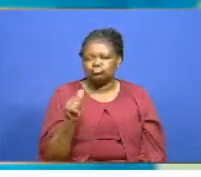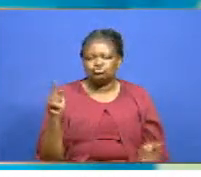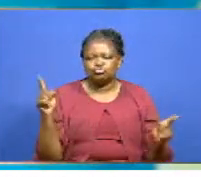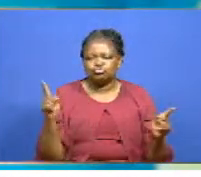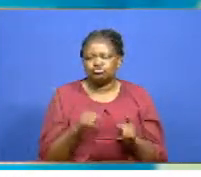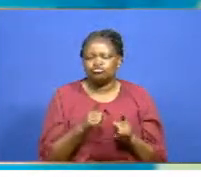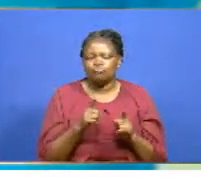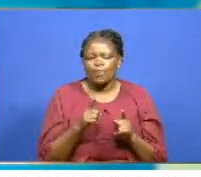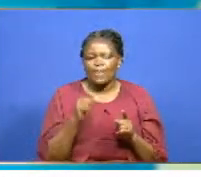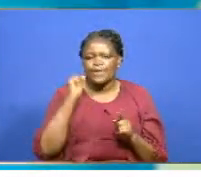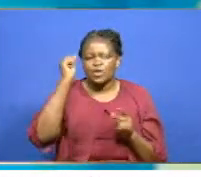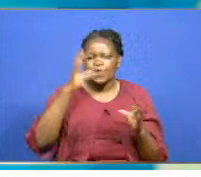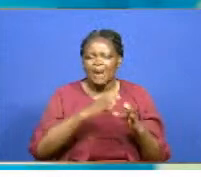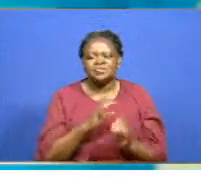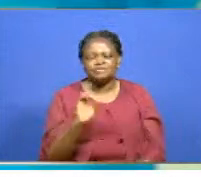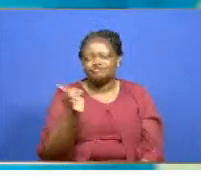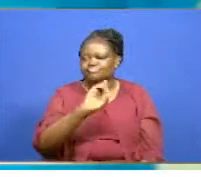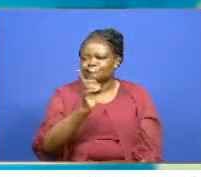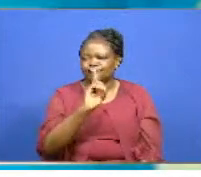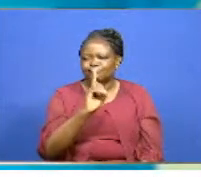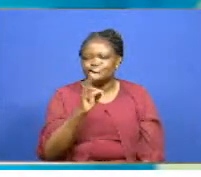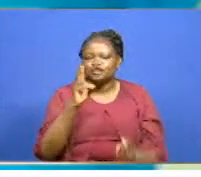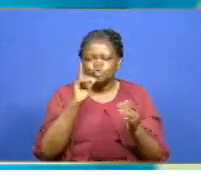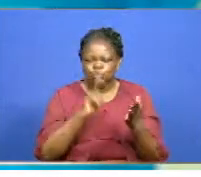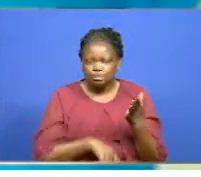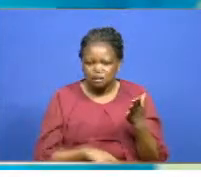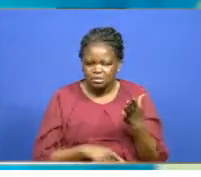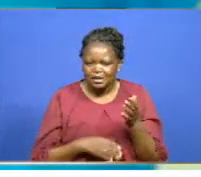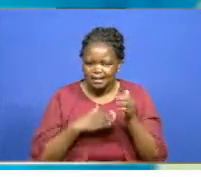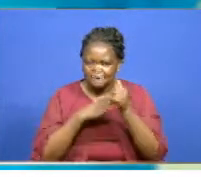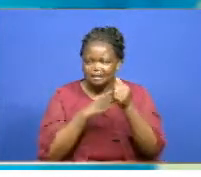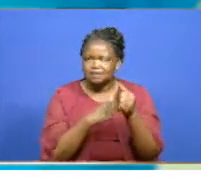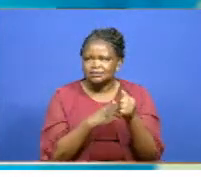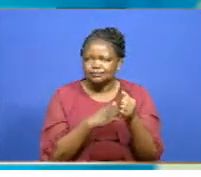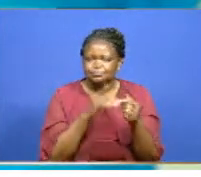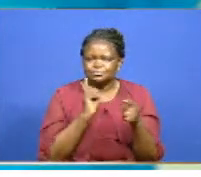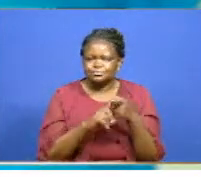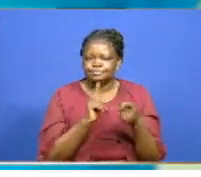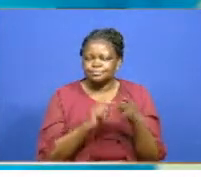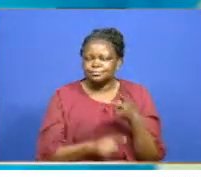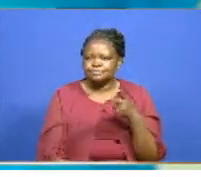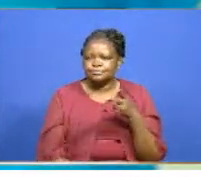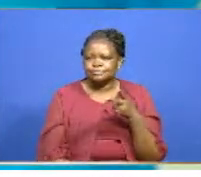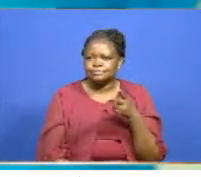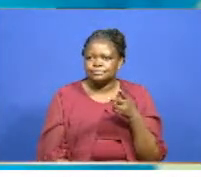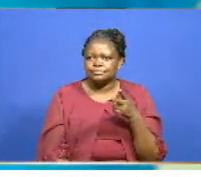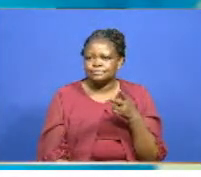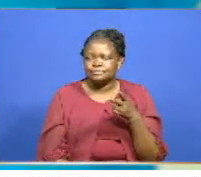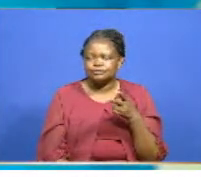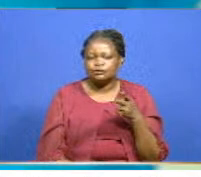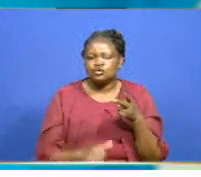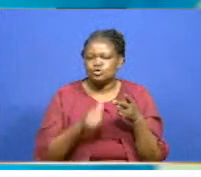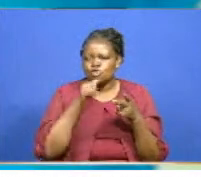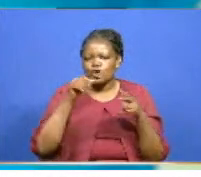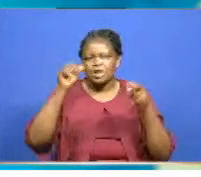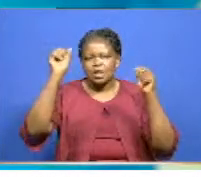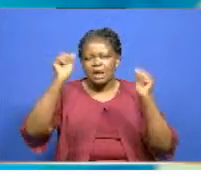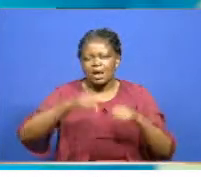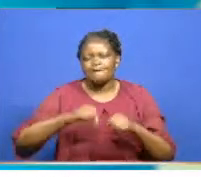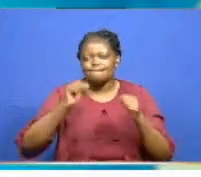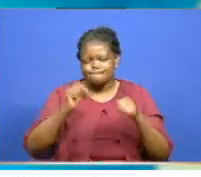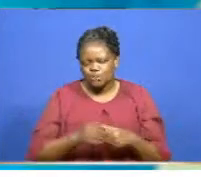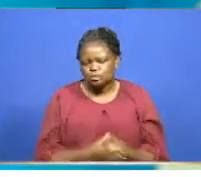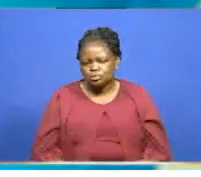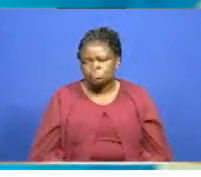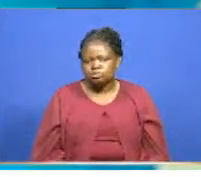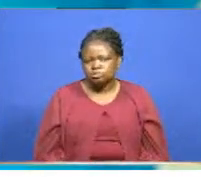political parties, but issue imekuwa leadership. Issue imekuwa inability ya wale ambao tumewapatia public